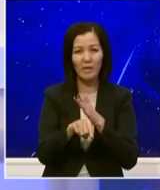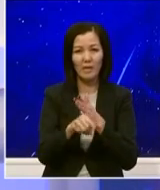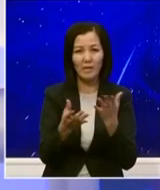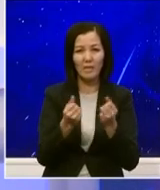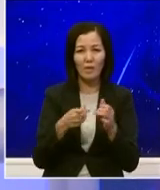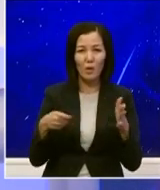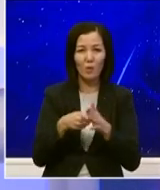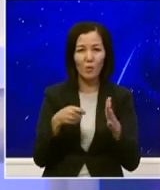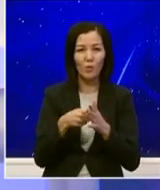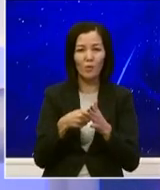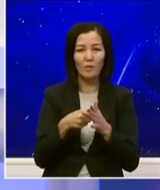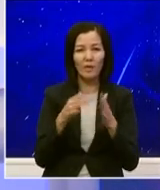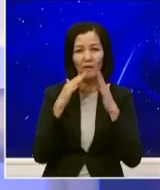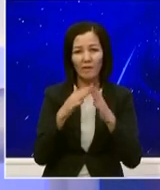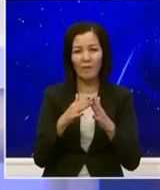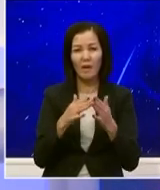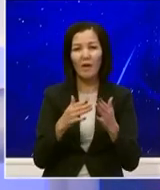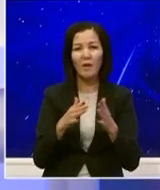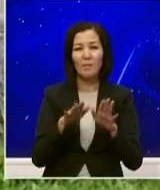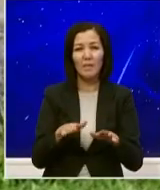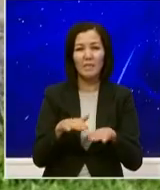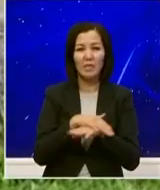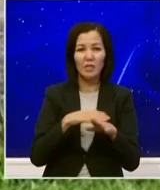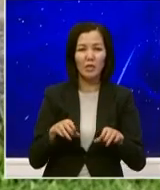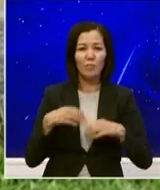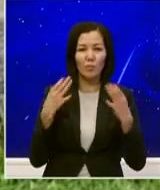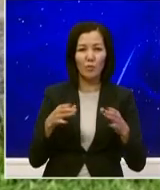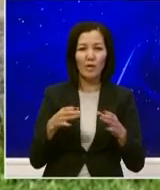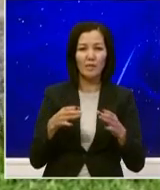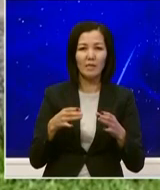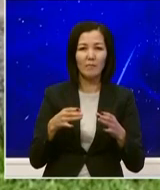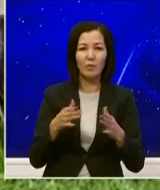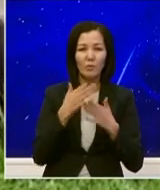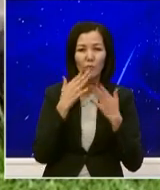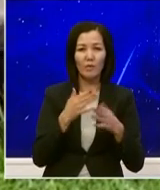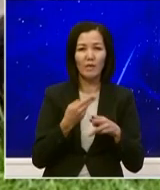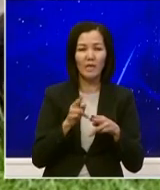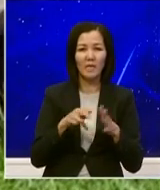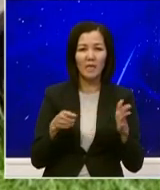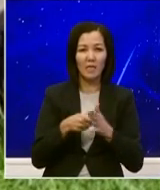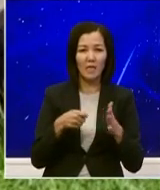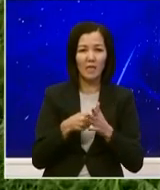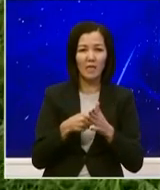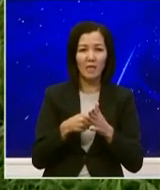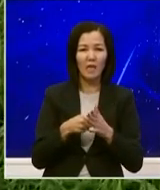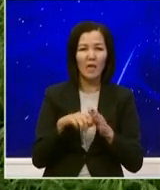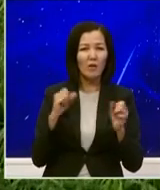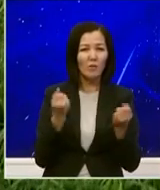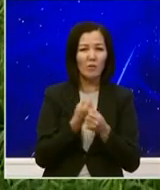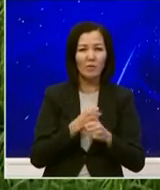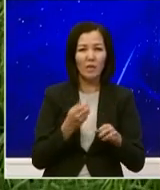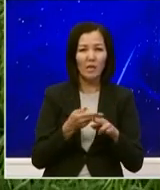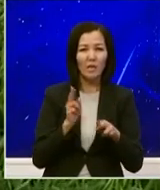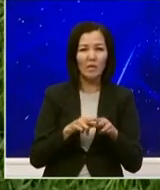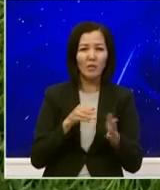добывают корм в садах и фермах. Местных жителей пугает их непреодолимая любовь к еде и то, с какой скоростью эти